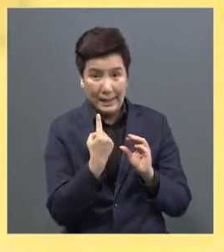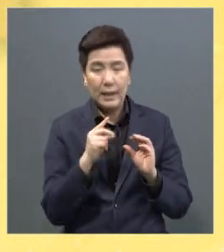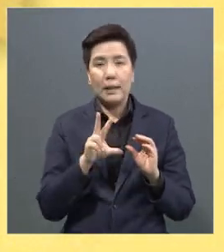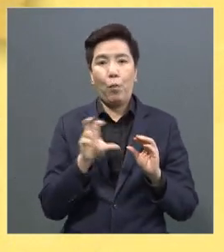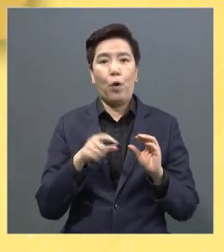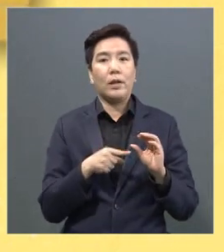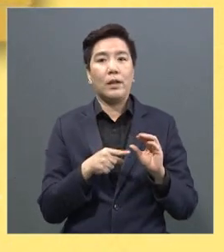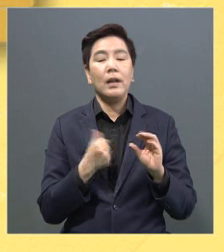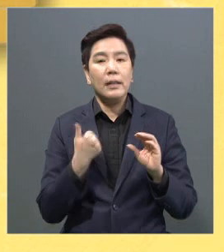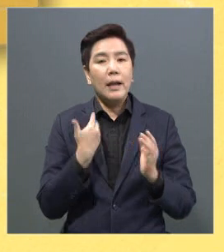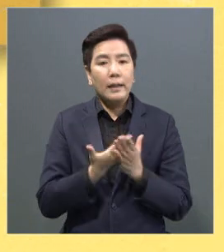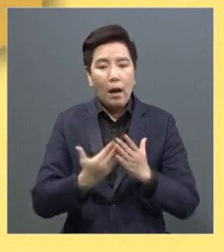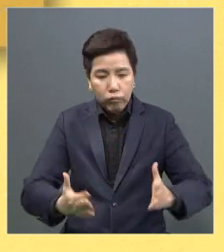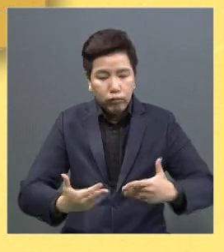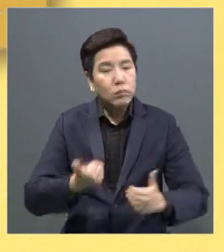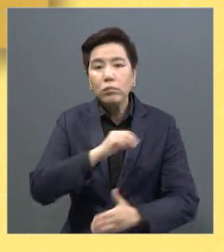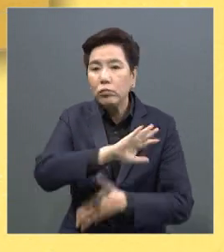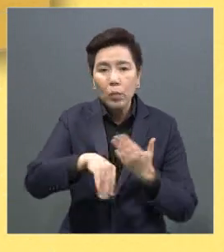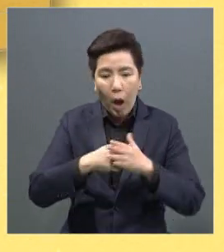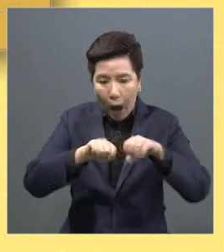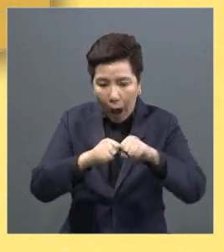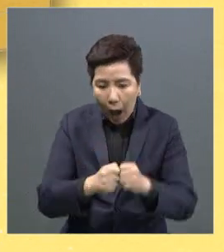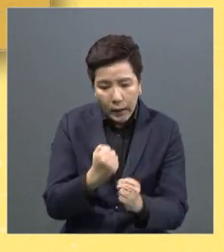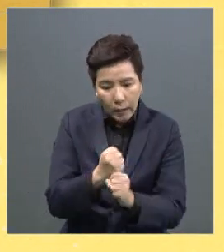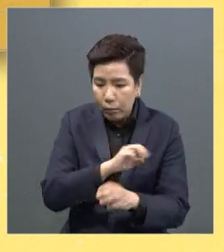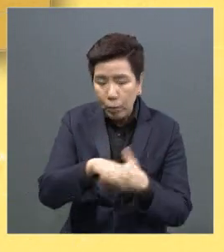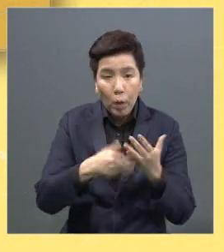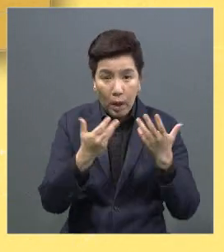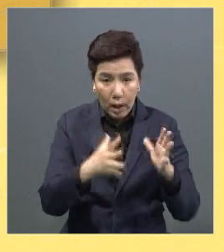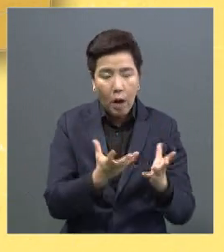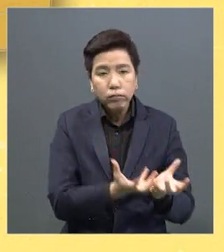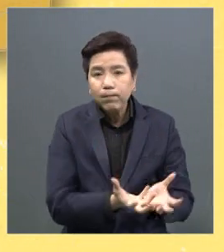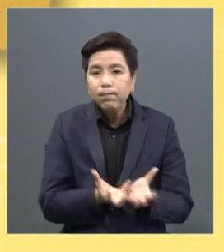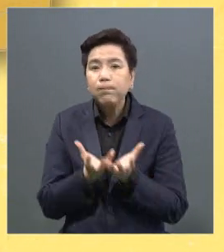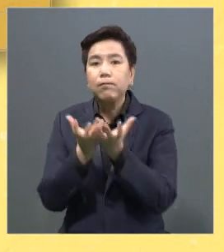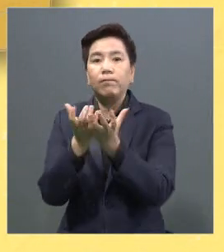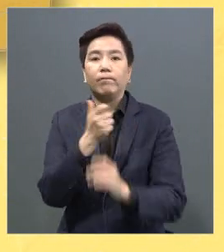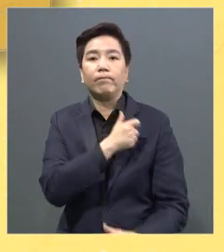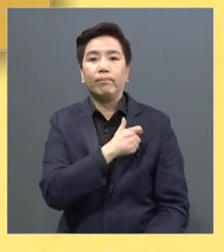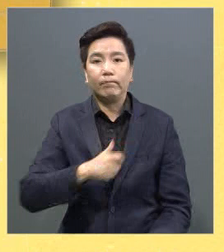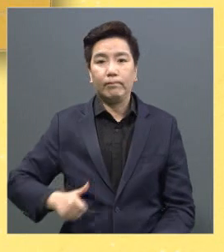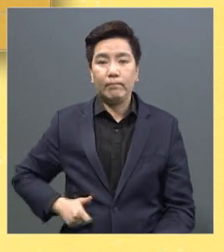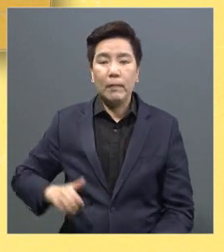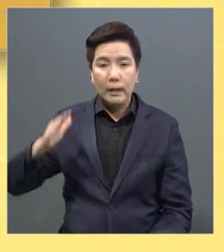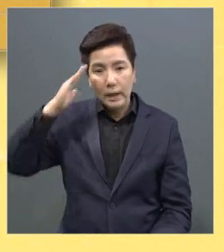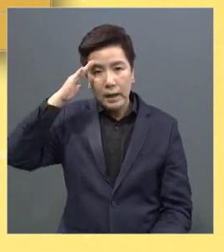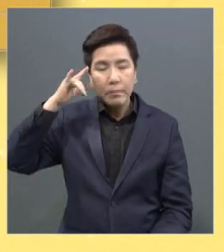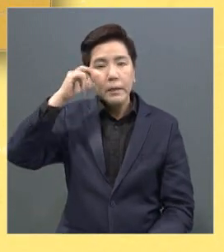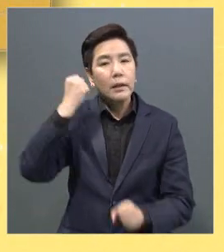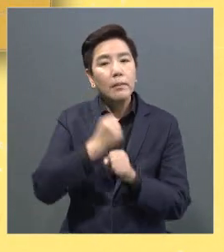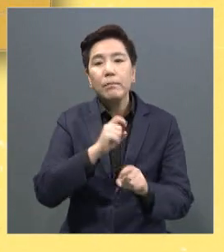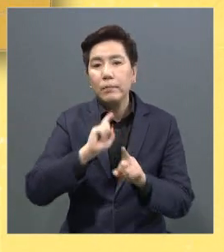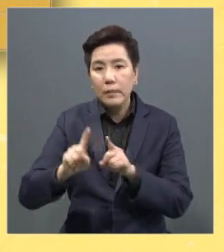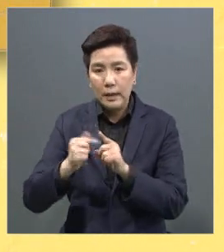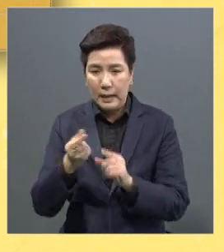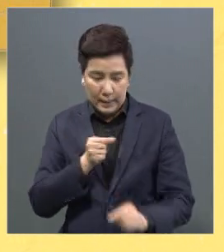บาทโดยนำเงินรายได้ภายหลังหักค่าใช้จ่ายค่ะเพื่อทูลเกล้าทุนกระหม่อมถวายโดยเสด็จพระราชกุศลตามพระราชอัธยาศัยซึ่ง